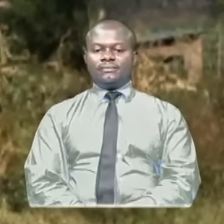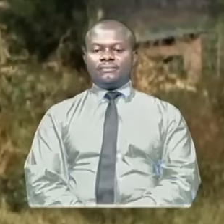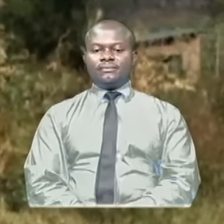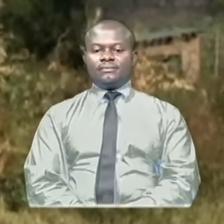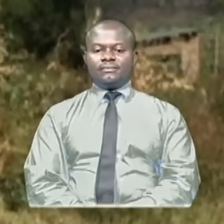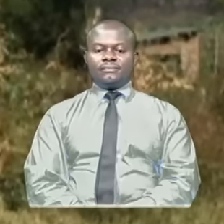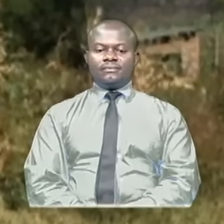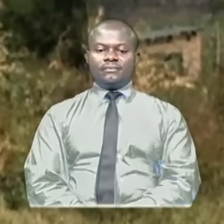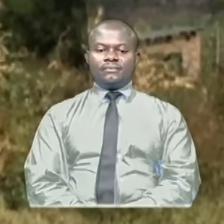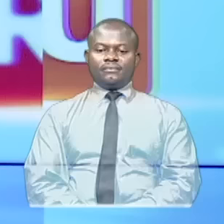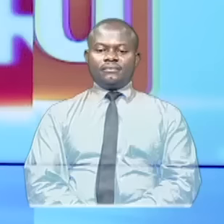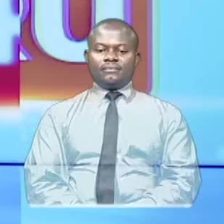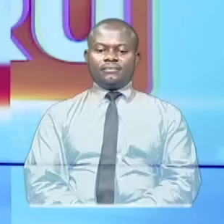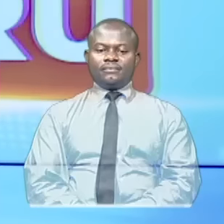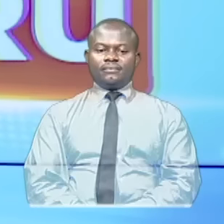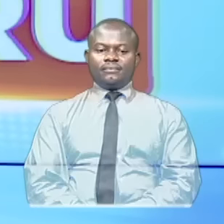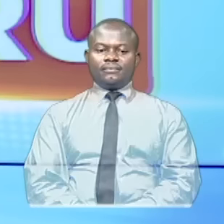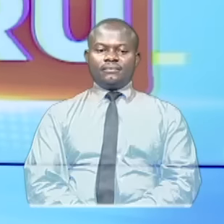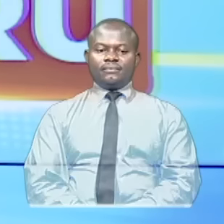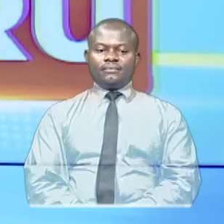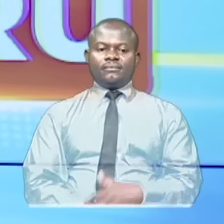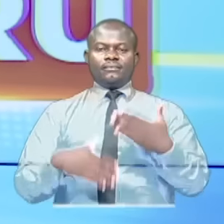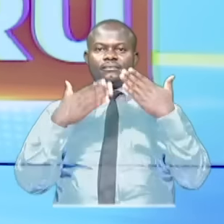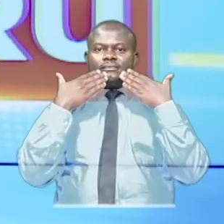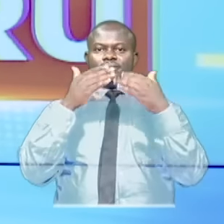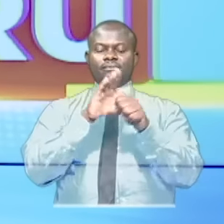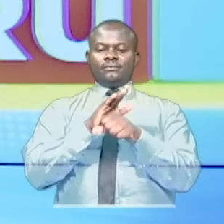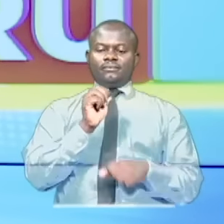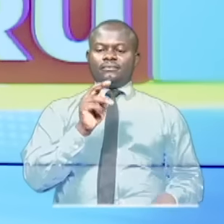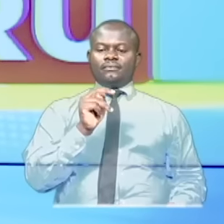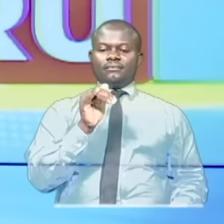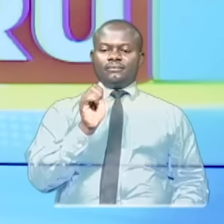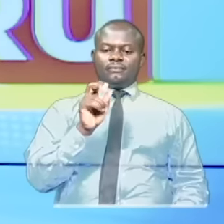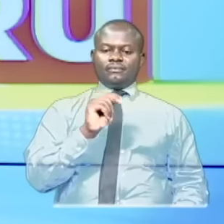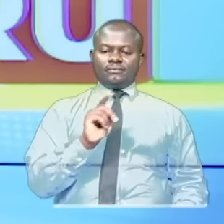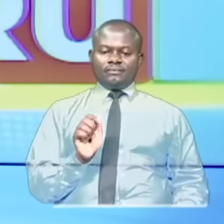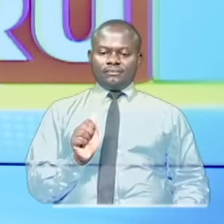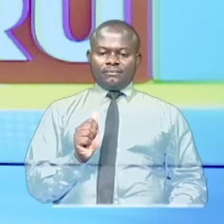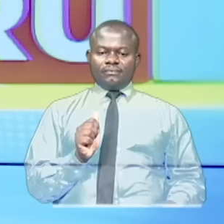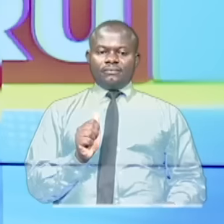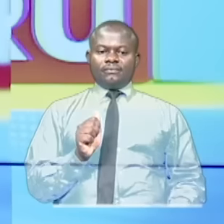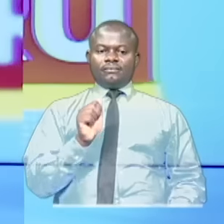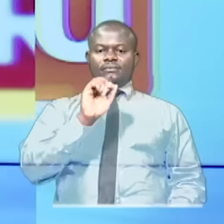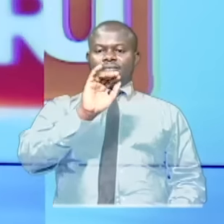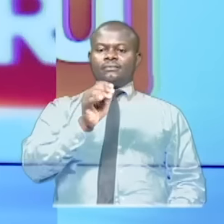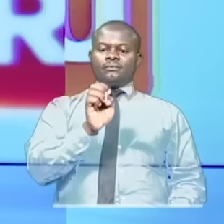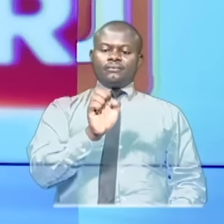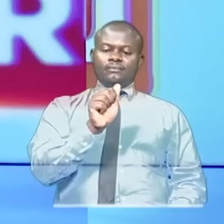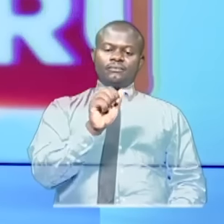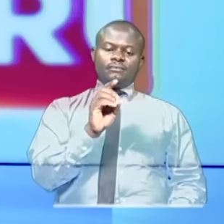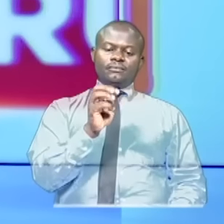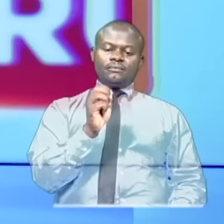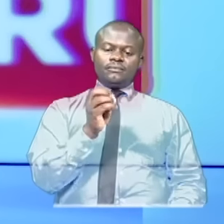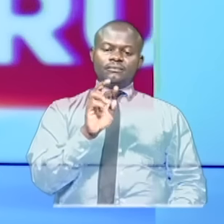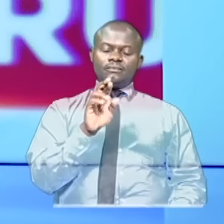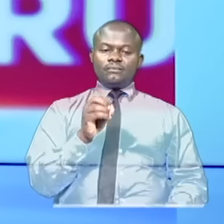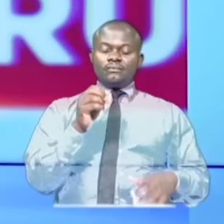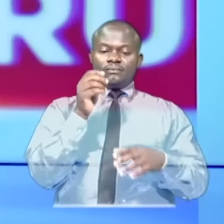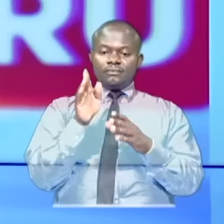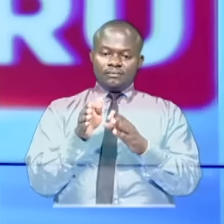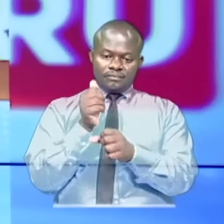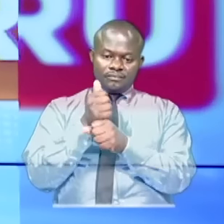ikatabaje mu karere ka Nyagatare Rahoze cyane Munyaneza Geoffrey naho tubana mbazi Jean d'Amour ndwiyemeza mirimo